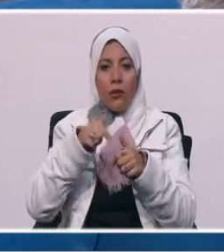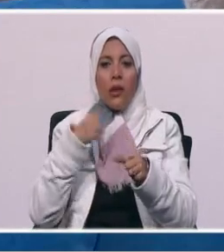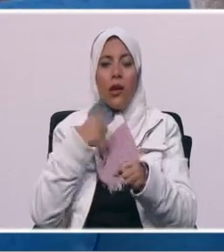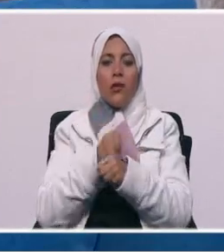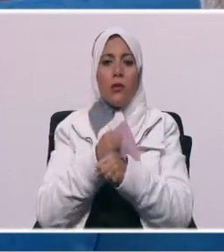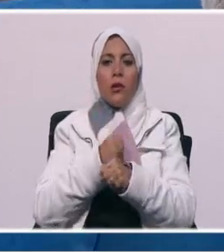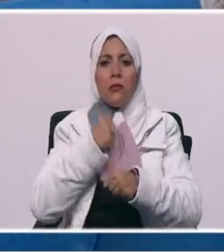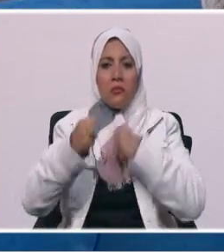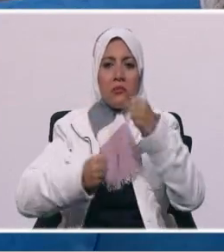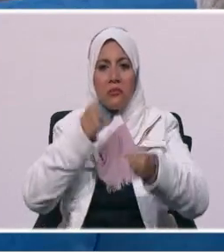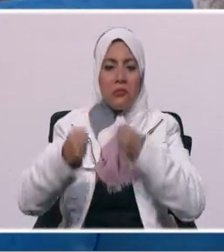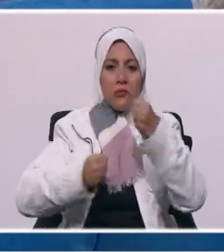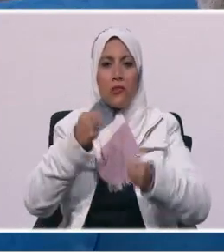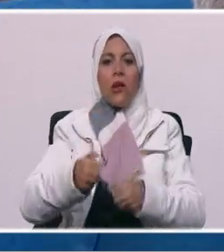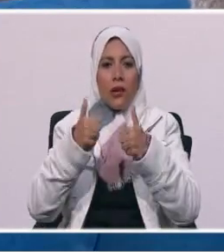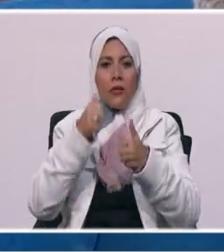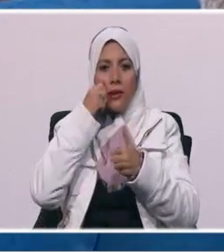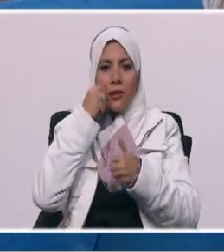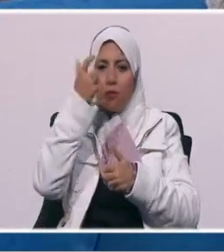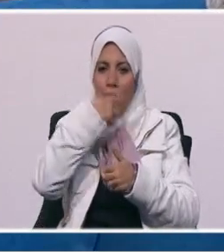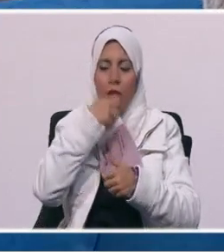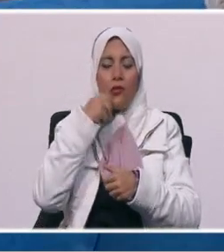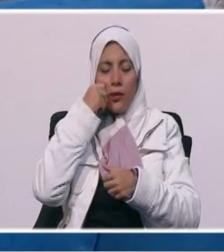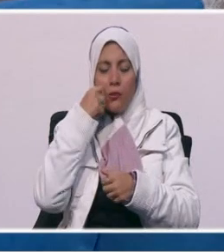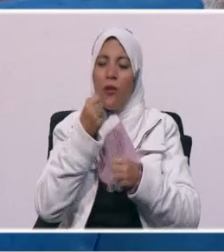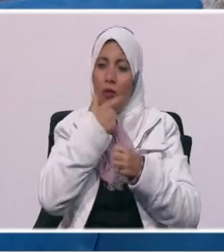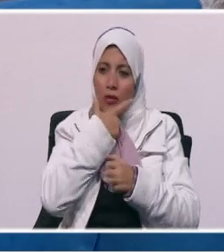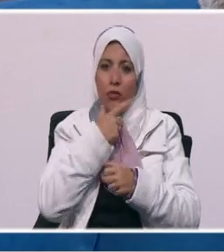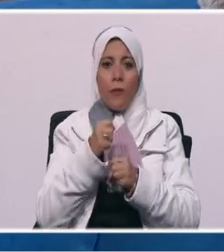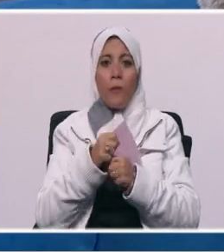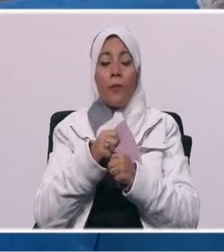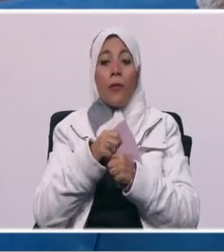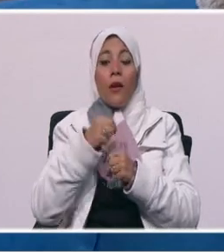اعمال بتبسطهم، اعمال بتعيطهم، اعمال